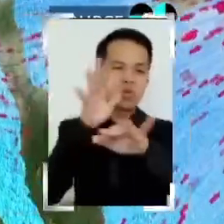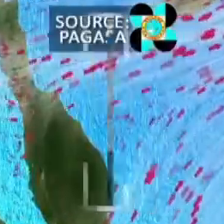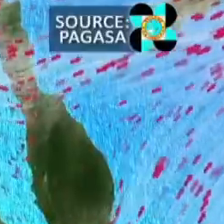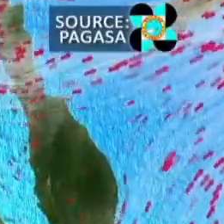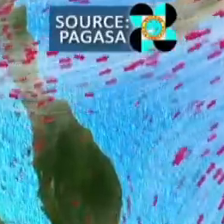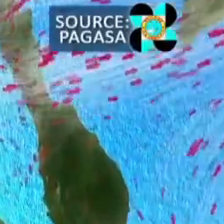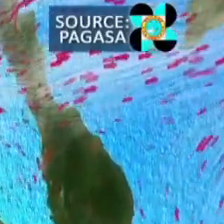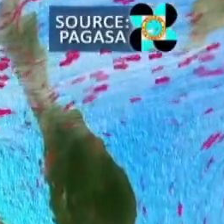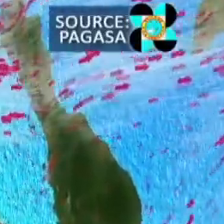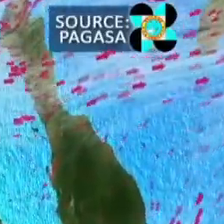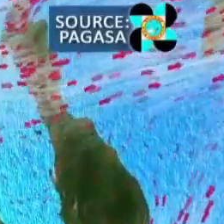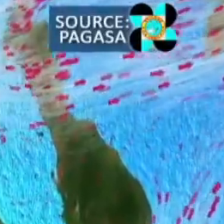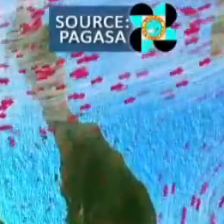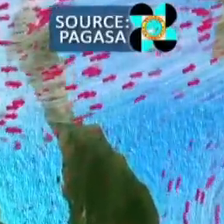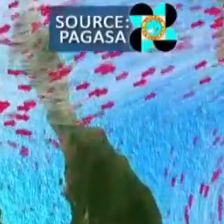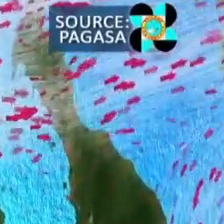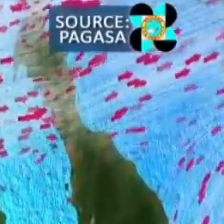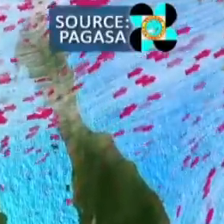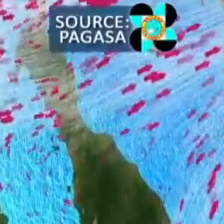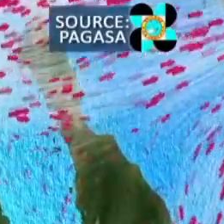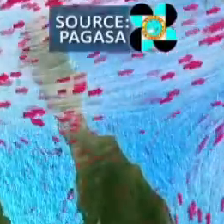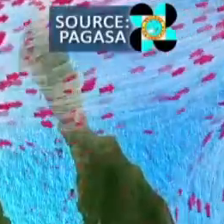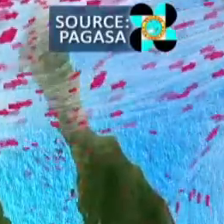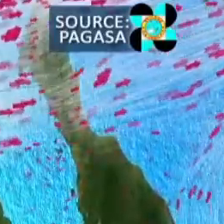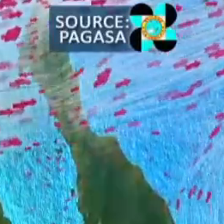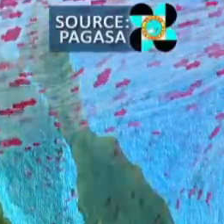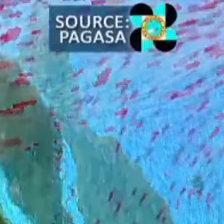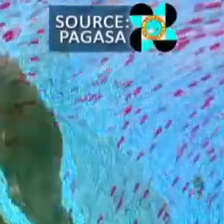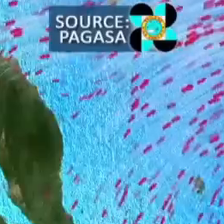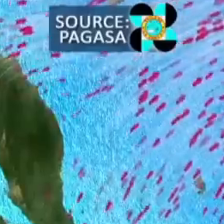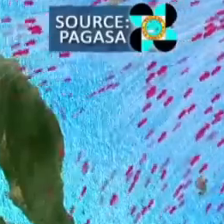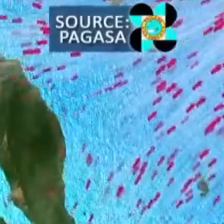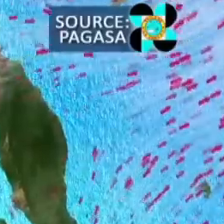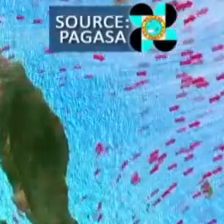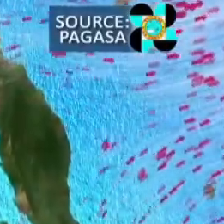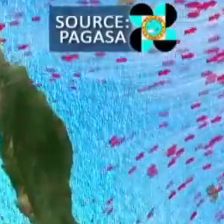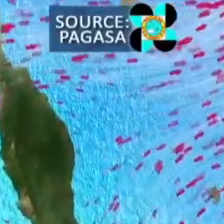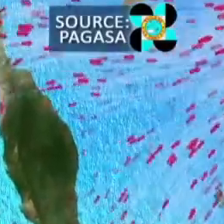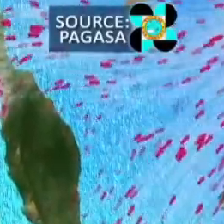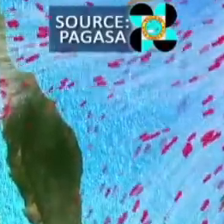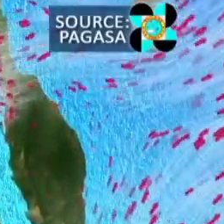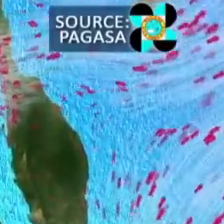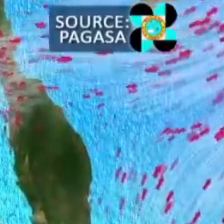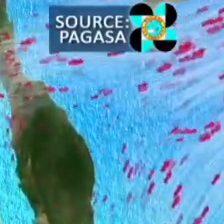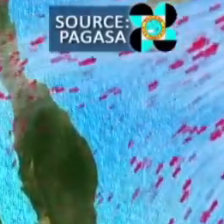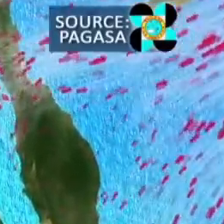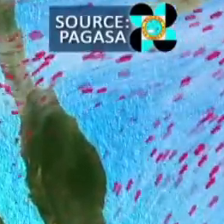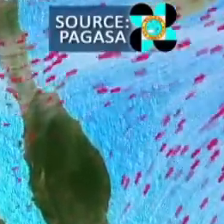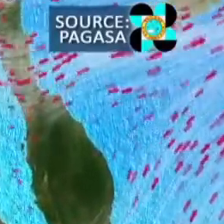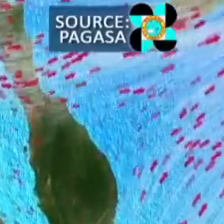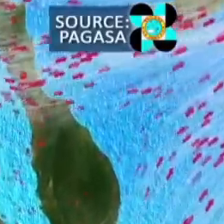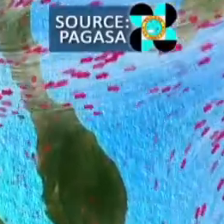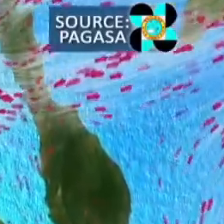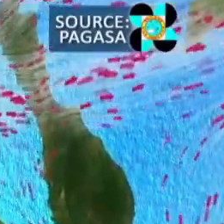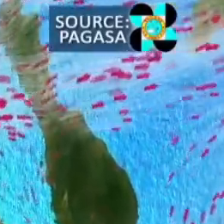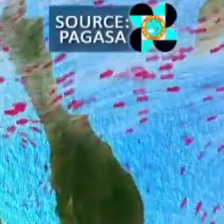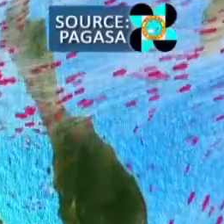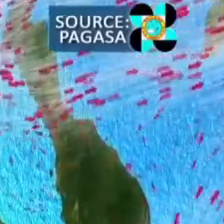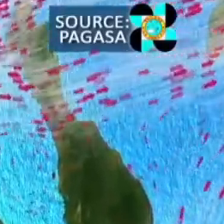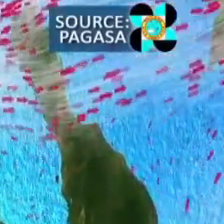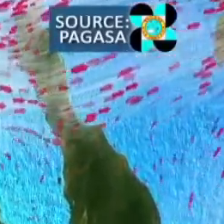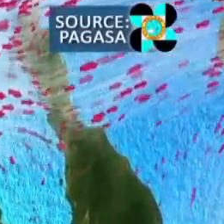na magpapaulan sa western sections ng Central at Southern Luzon, pati na sa